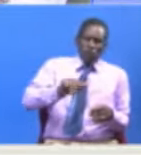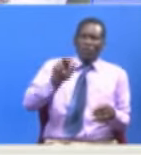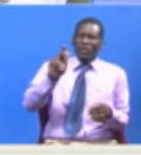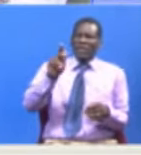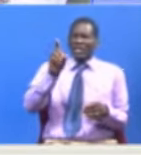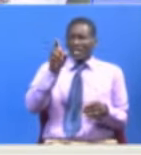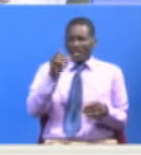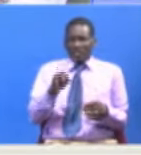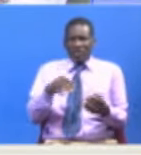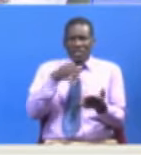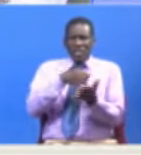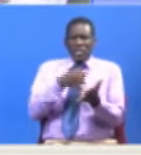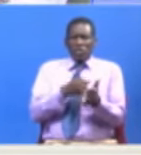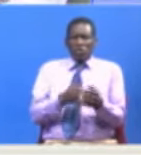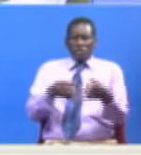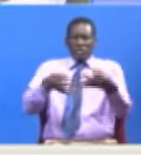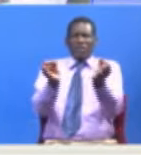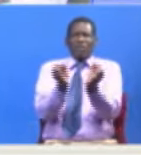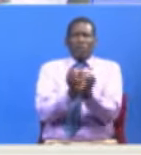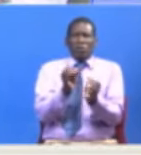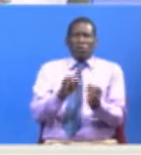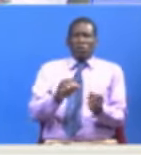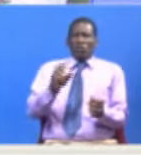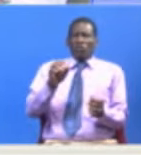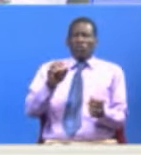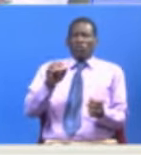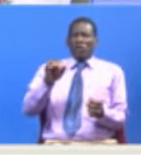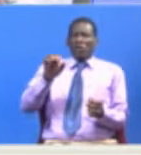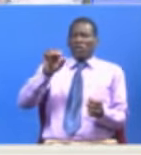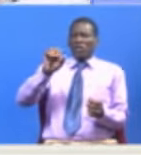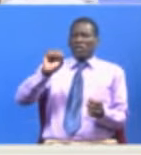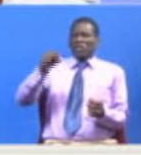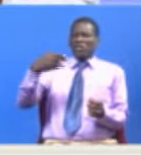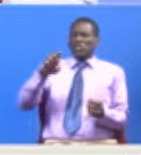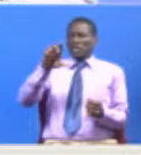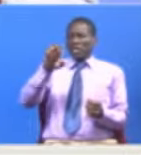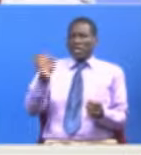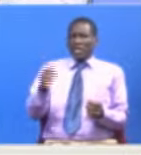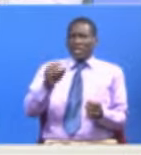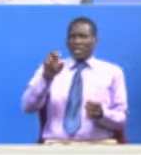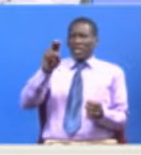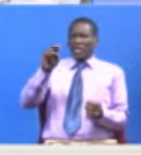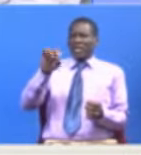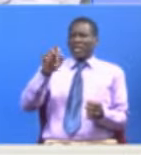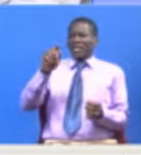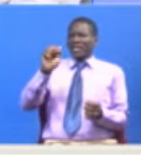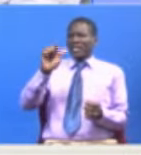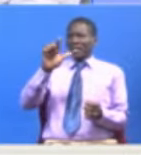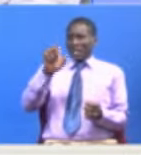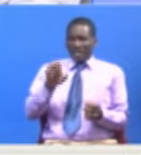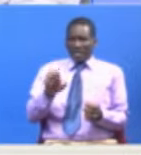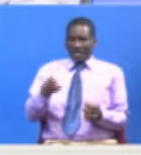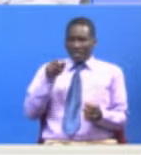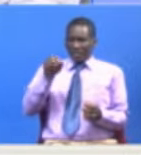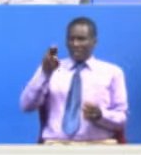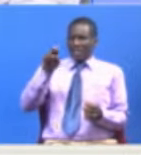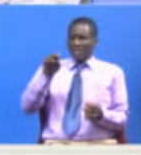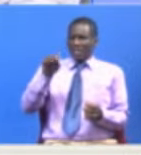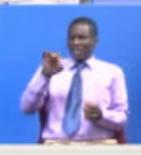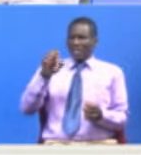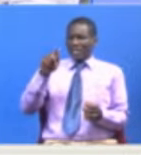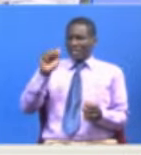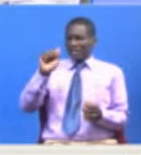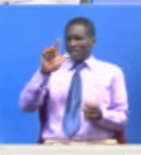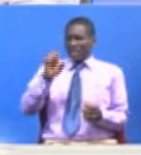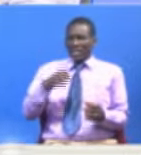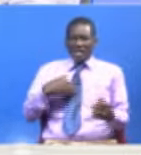Lett ni familia ya kapteni Hillary Shire Kule Litali. Mtazamaji, Litali alikuwa amefikia awamu ya kupandishwa cheo kuwa meja, ila